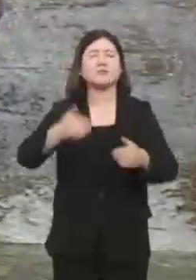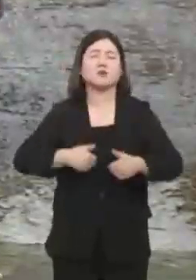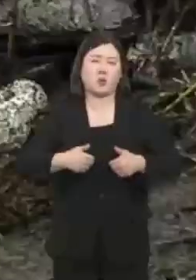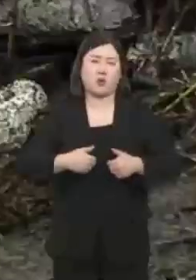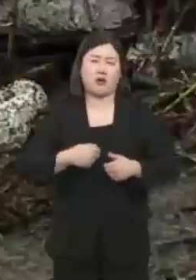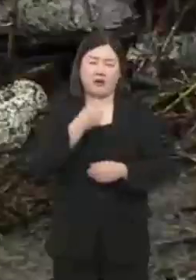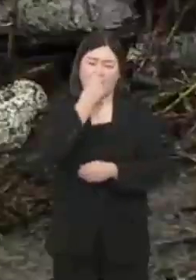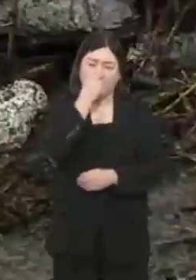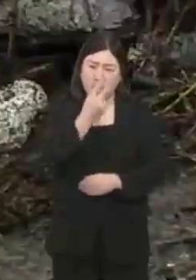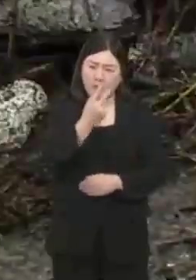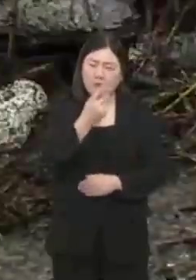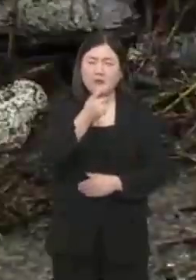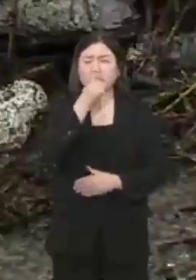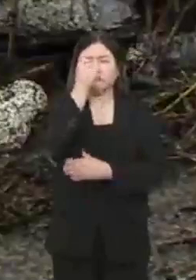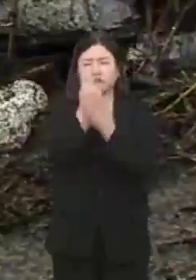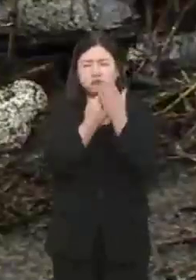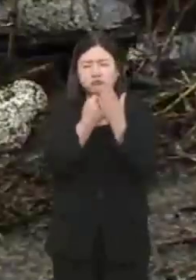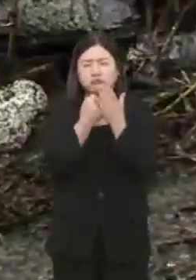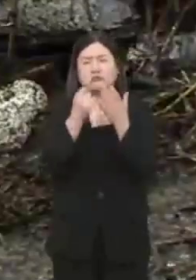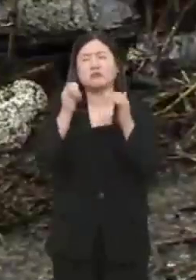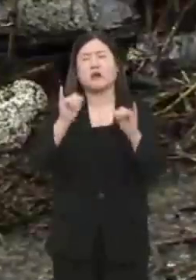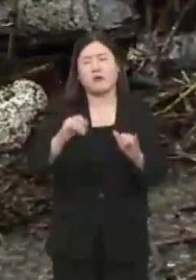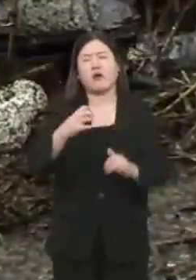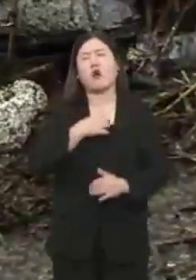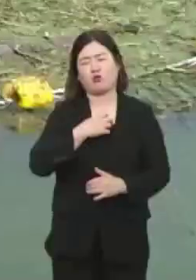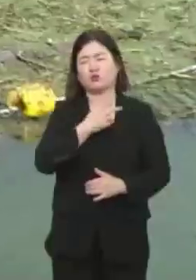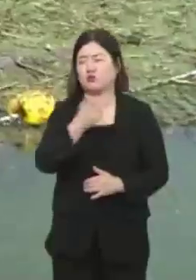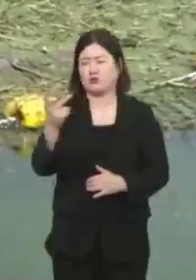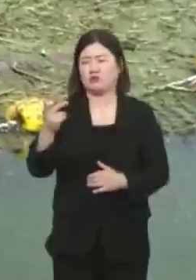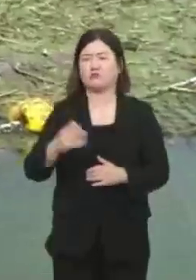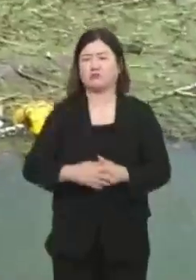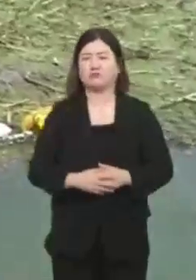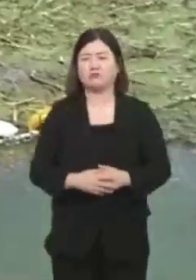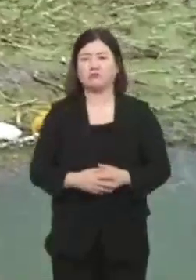예정이어서 악취 발생과 수질 오염 등 우려가 커지고 있습니다